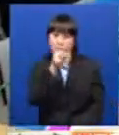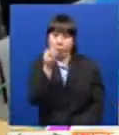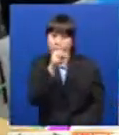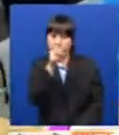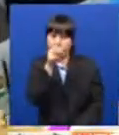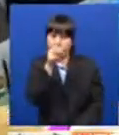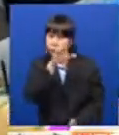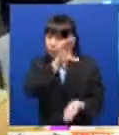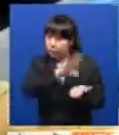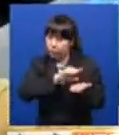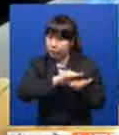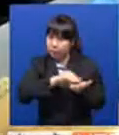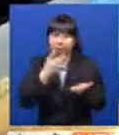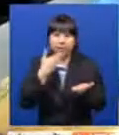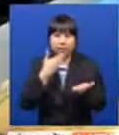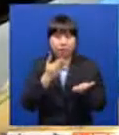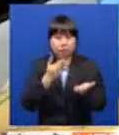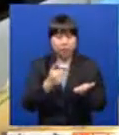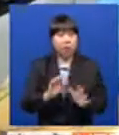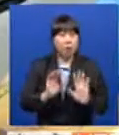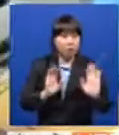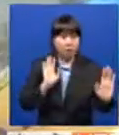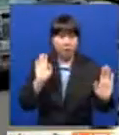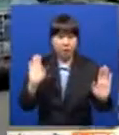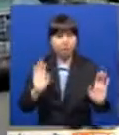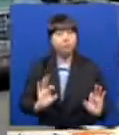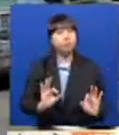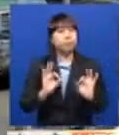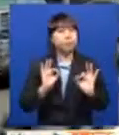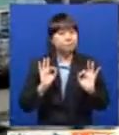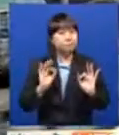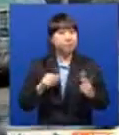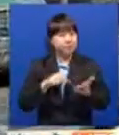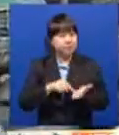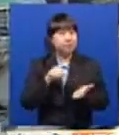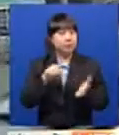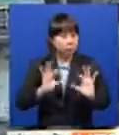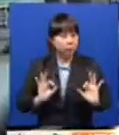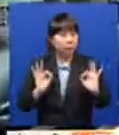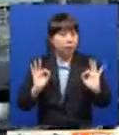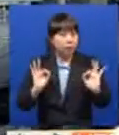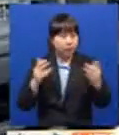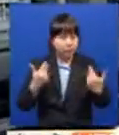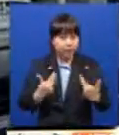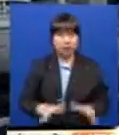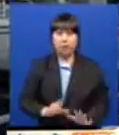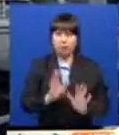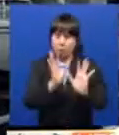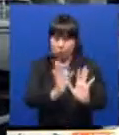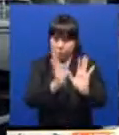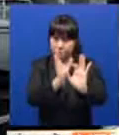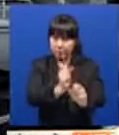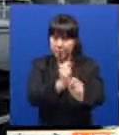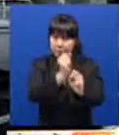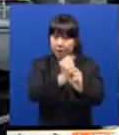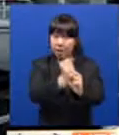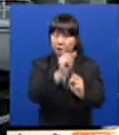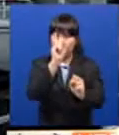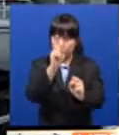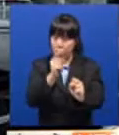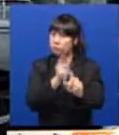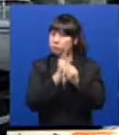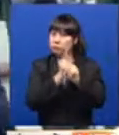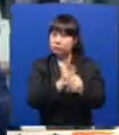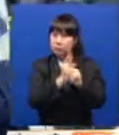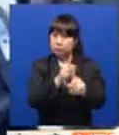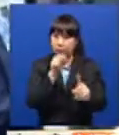ละเอียดทุกขั้นตอนซึ่งทั้งสองฝ่ายก็พอใจกับข้อเสนอนี้แต่ก็เน้นย้ำนะคะไปยังผู้ปฏิบัติให้ยึดถือแนวทาง